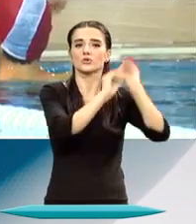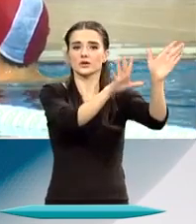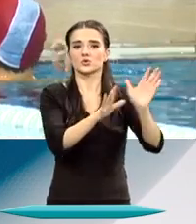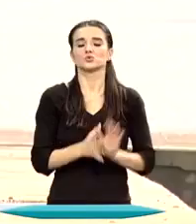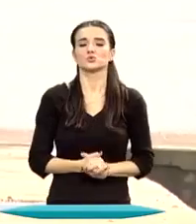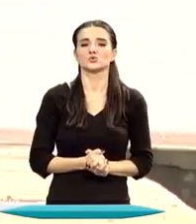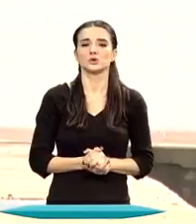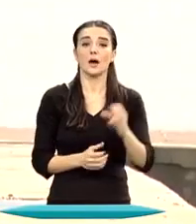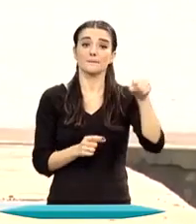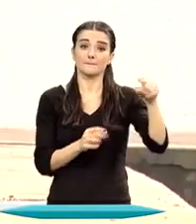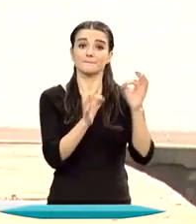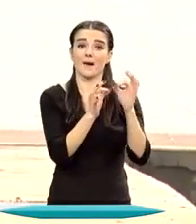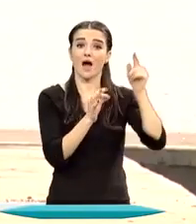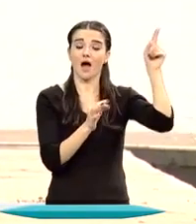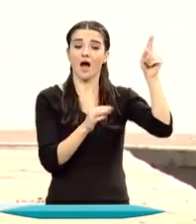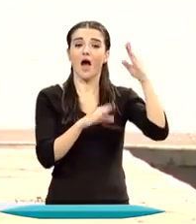sporcular yetiştiriyoruz.